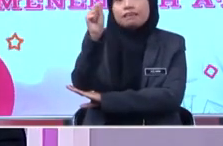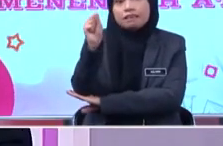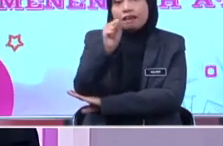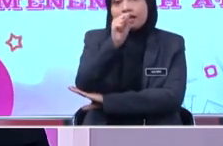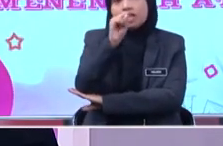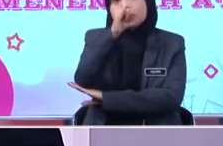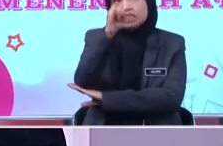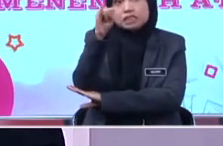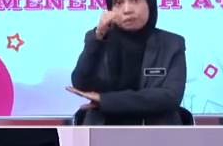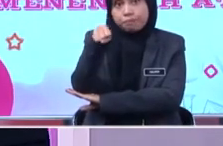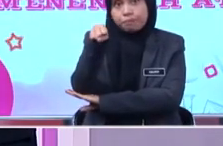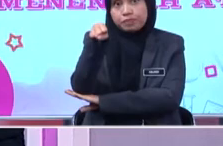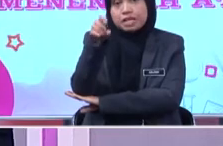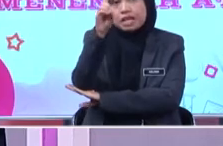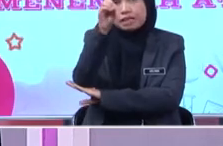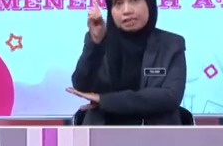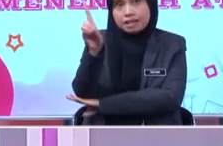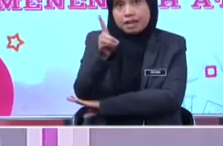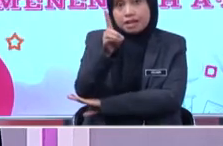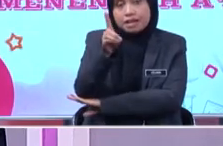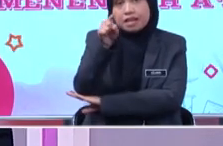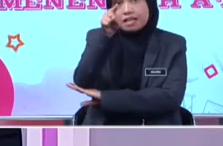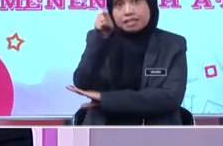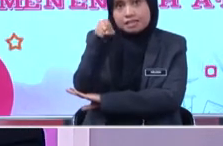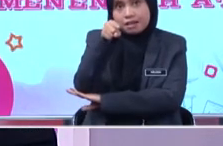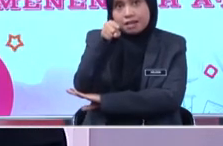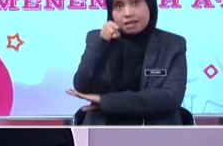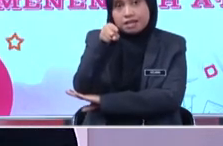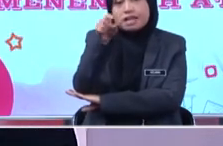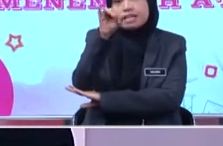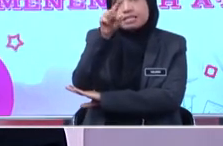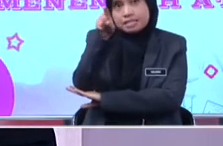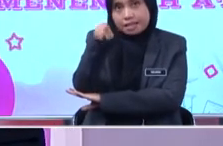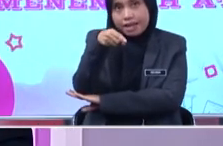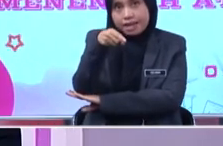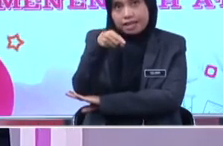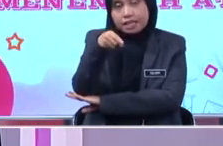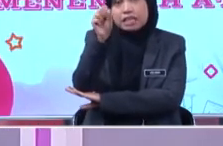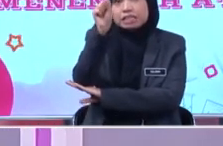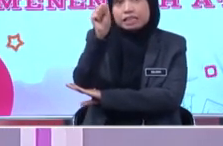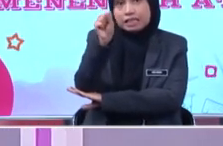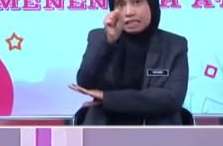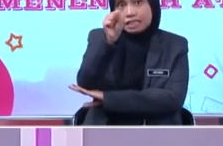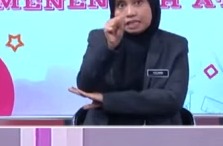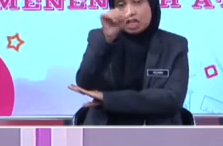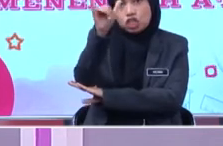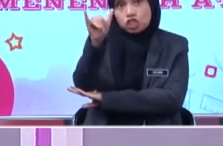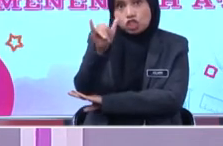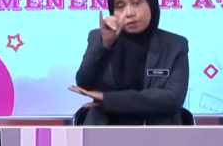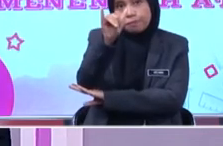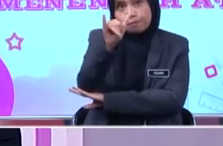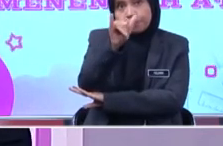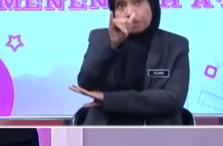Jim korfball profile huruf hijaiyah huruf Sin huruf syin